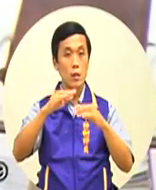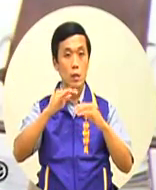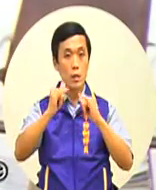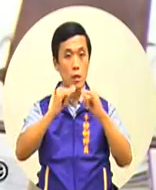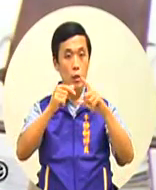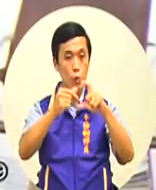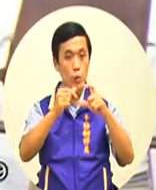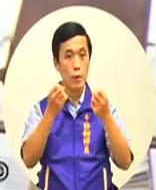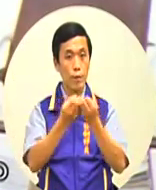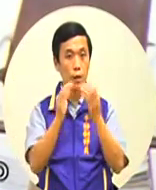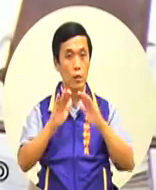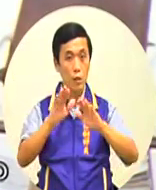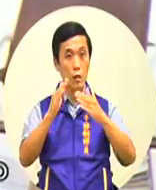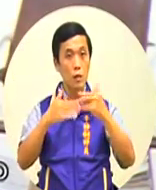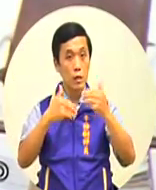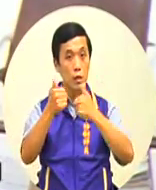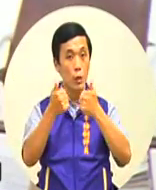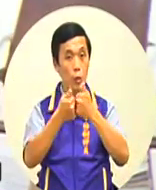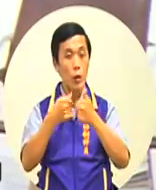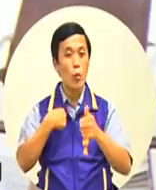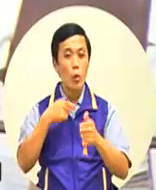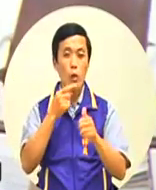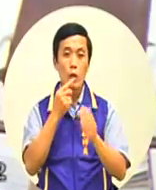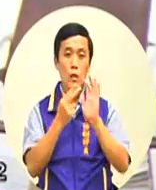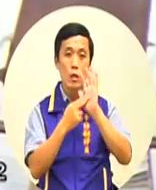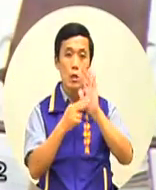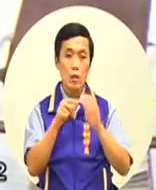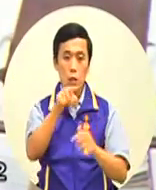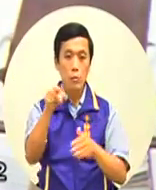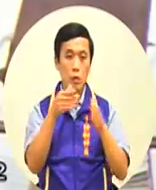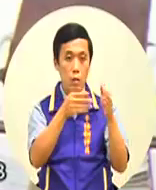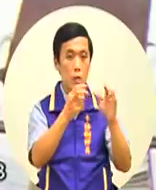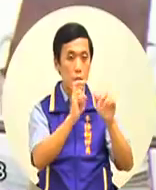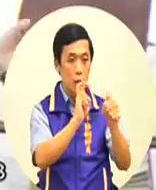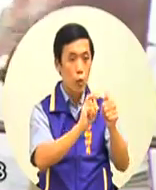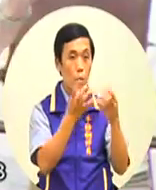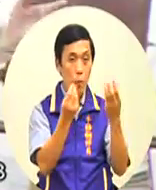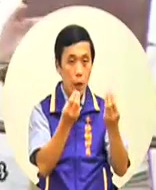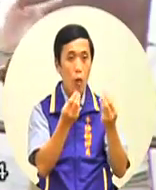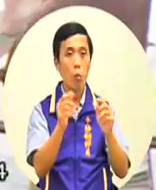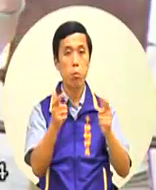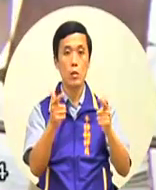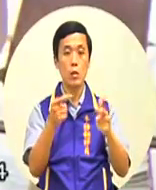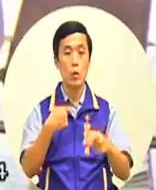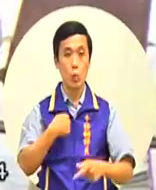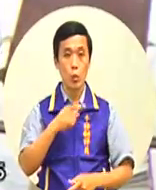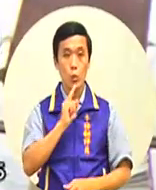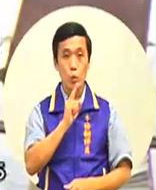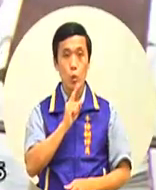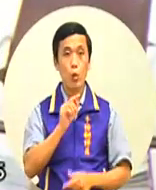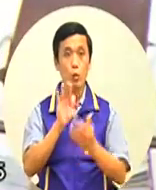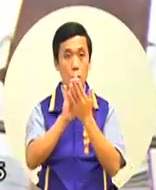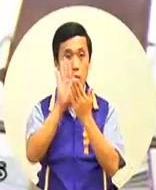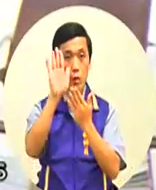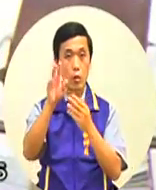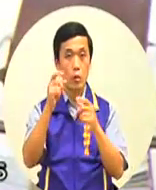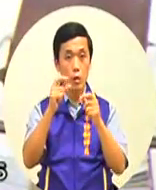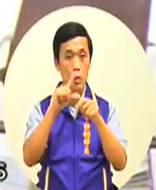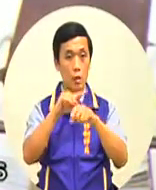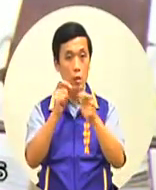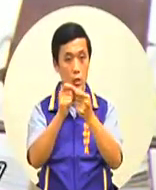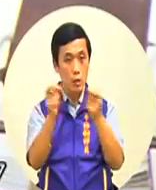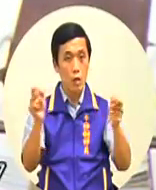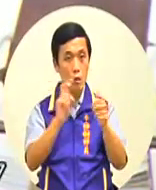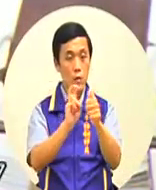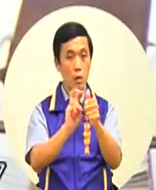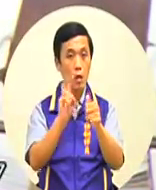们没有对他们照顾，我只是说未来的长照 2.0 里